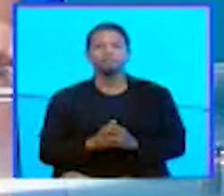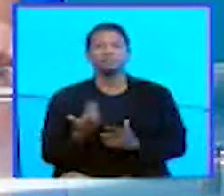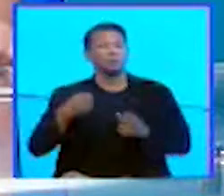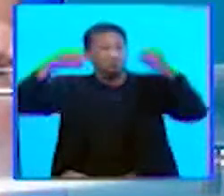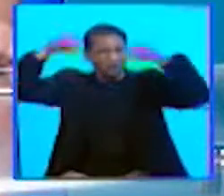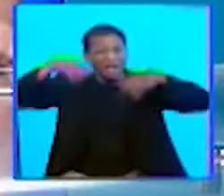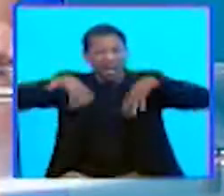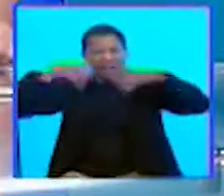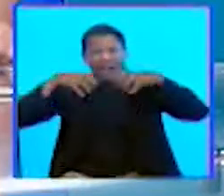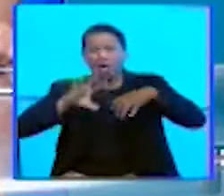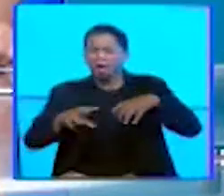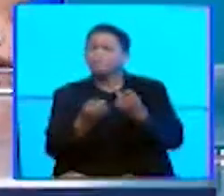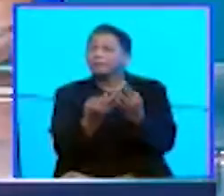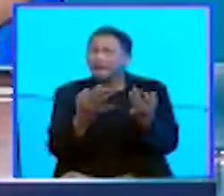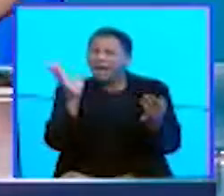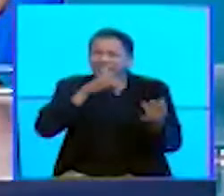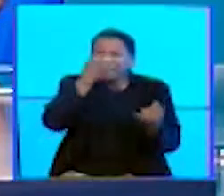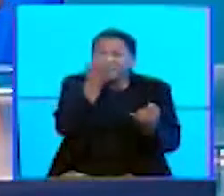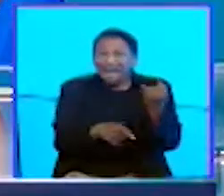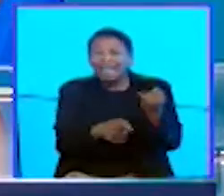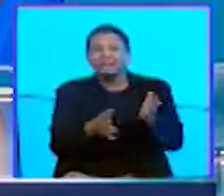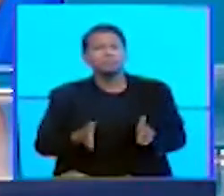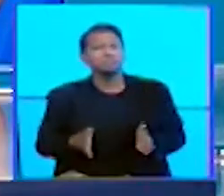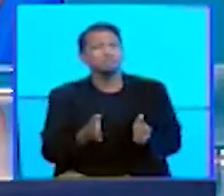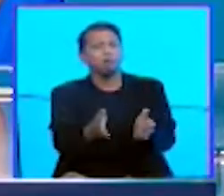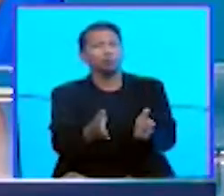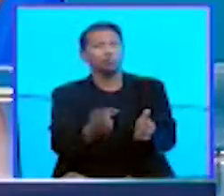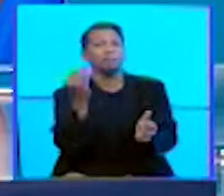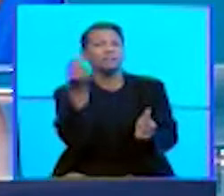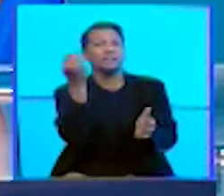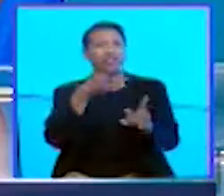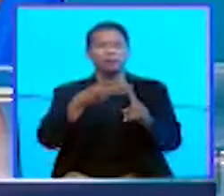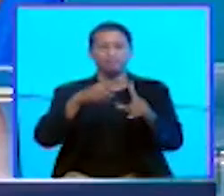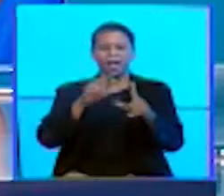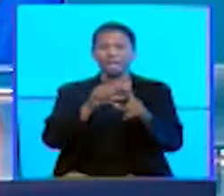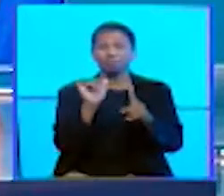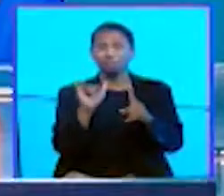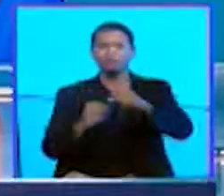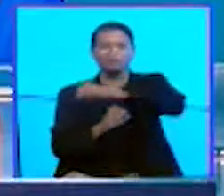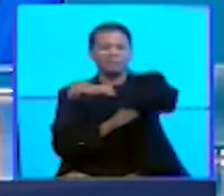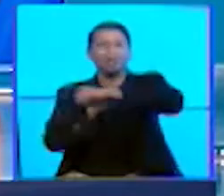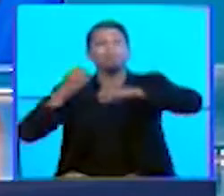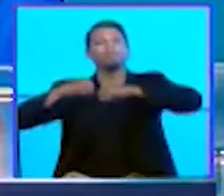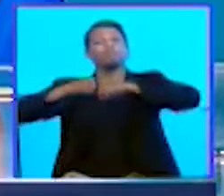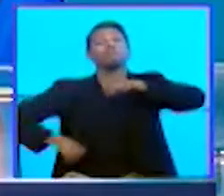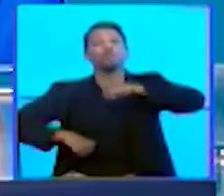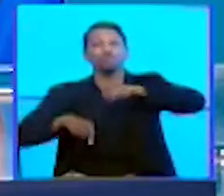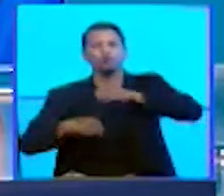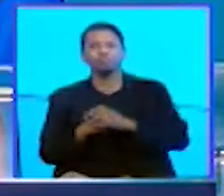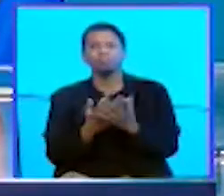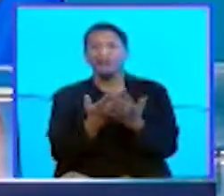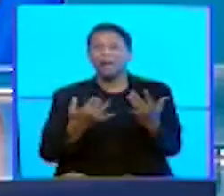Pemirsa, tingginya intensitas curah hujan yang terjadi beberapa hari terakhir membuat jalur menuju objek wisata Baduy sempat terputus. Warga juga